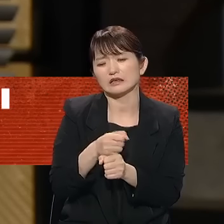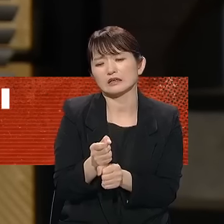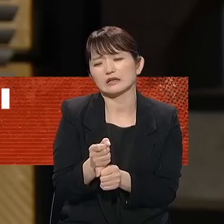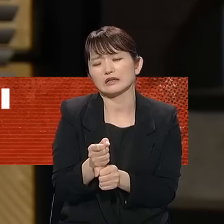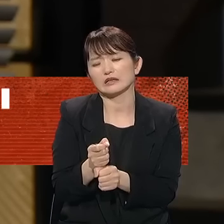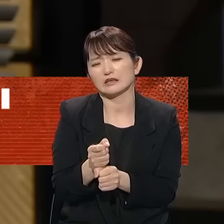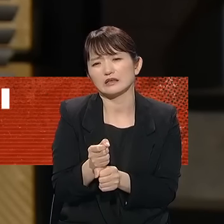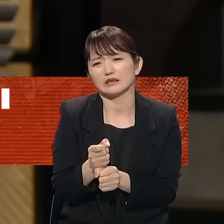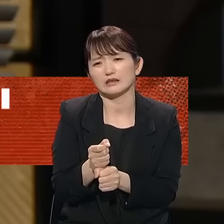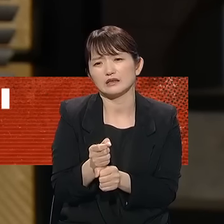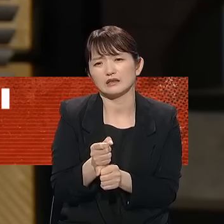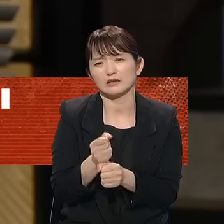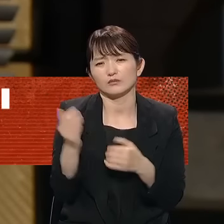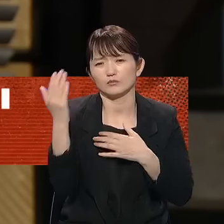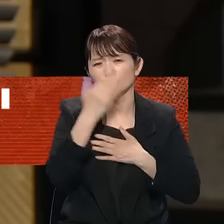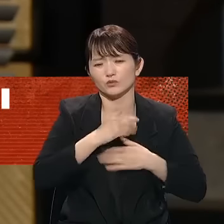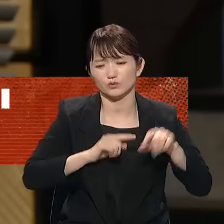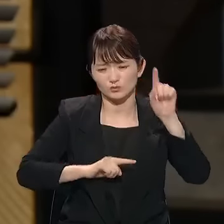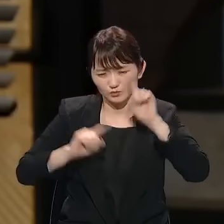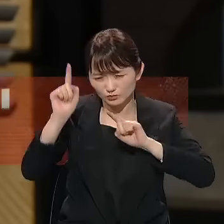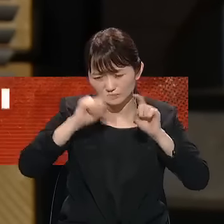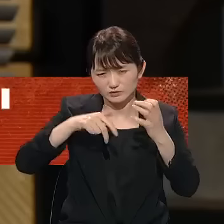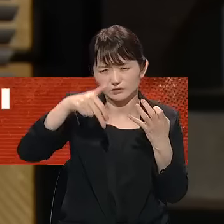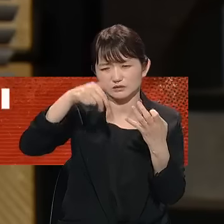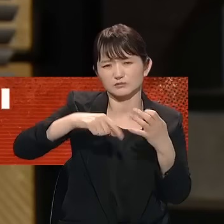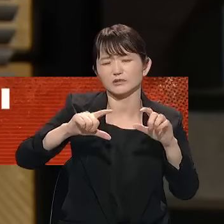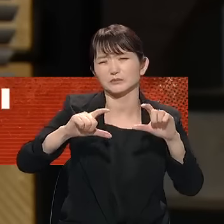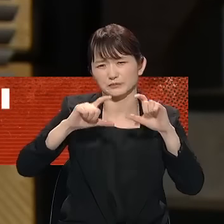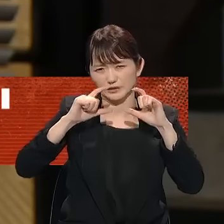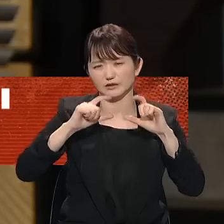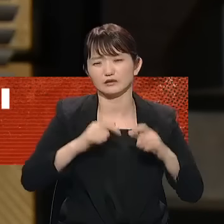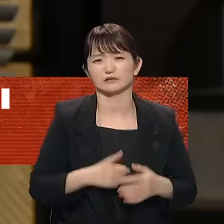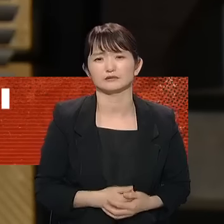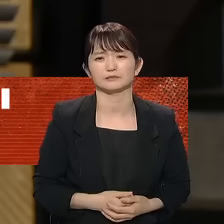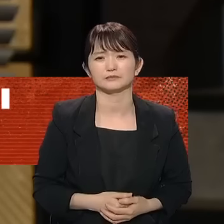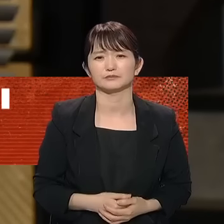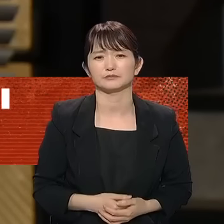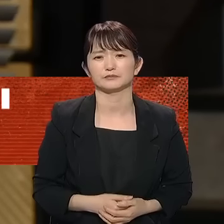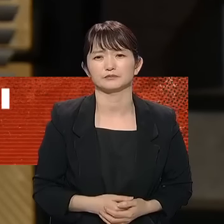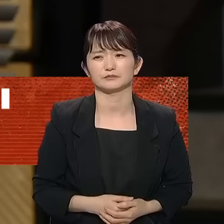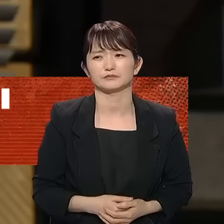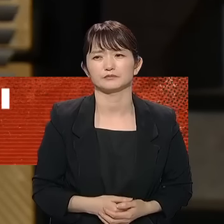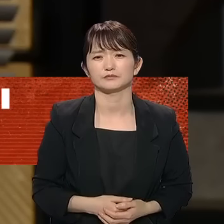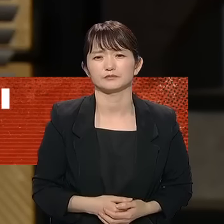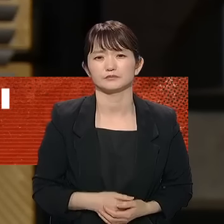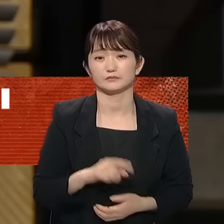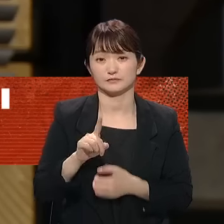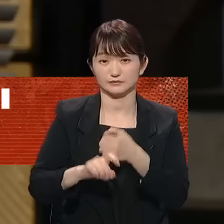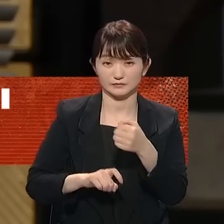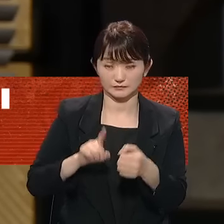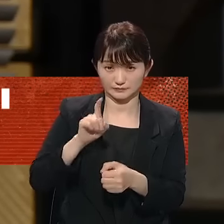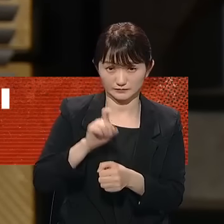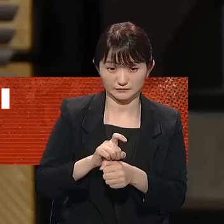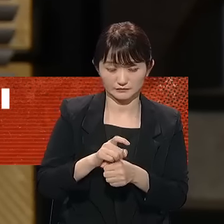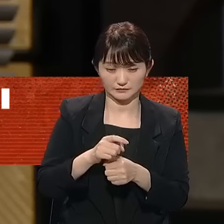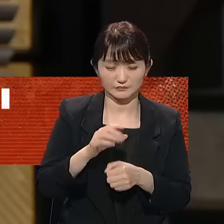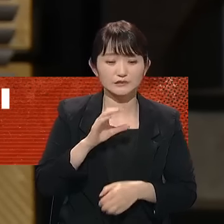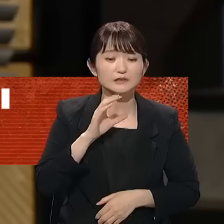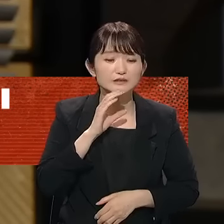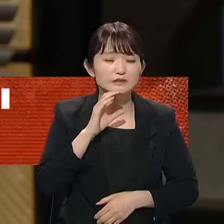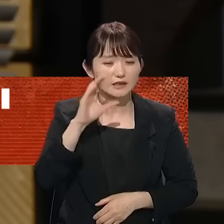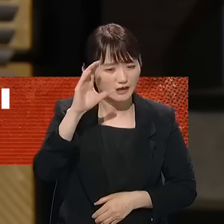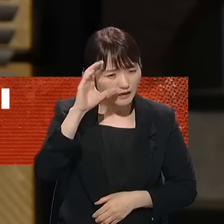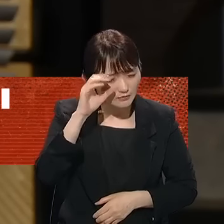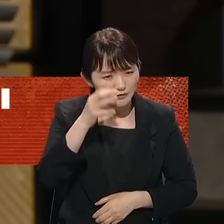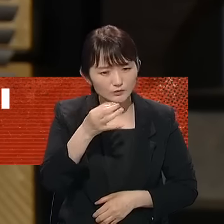등 전치 14주 중상을 갖다 입었다라고 이제 하고요. 그리고 이제 그 11년 동안 카페 알바를 하면서 모은